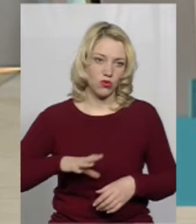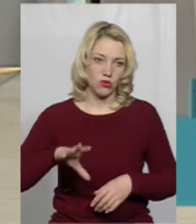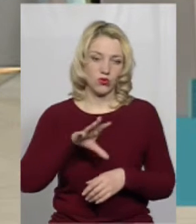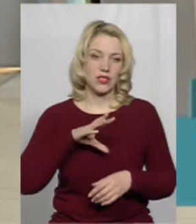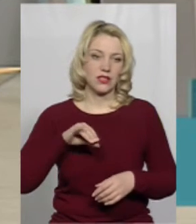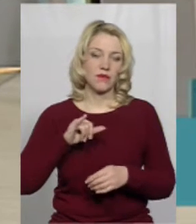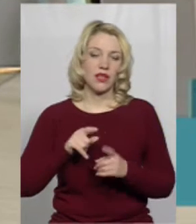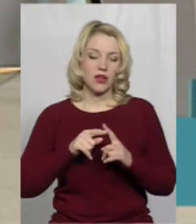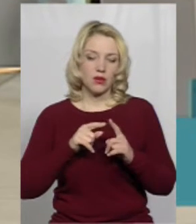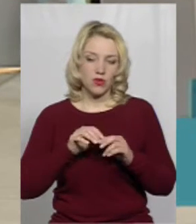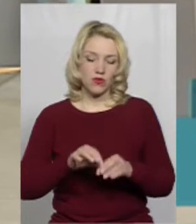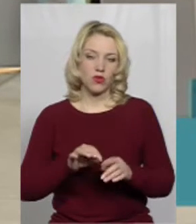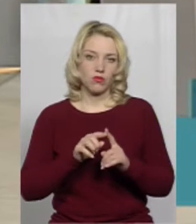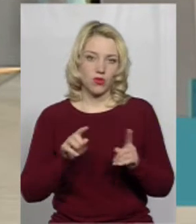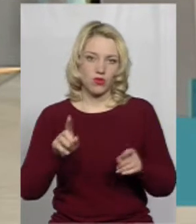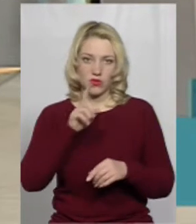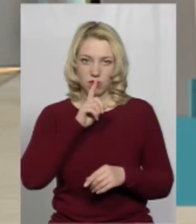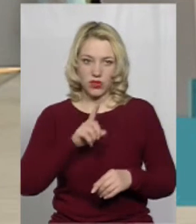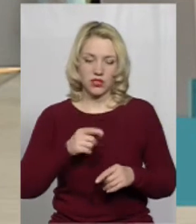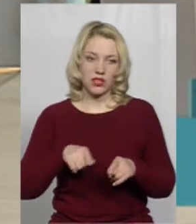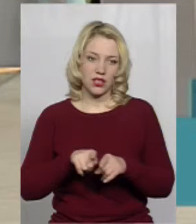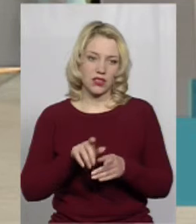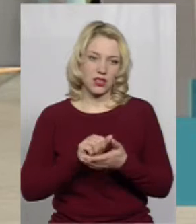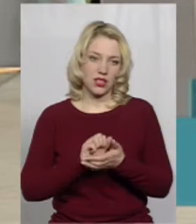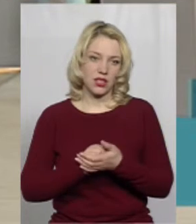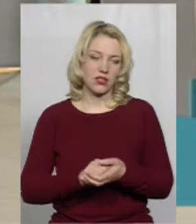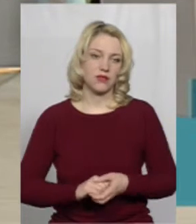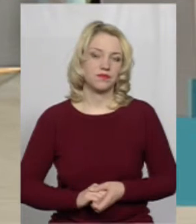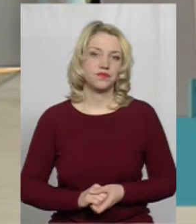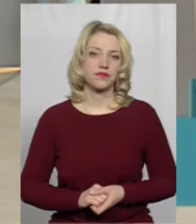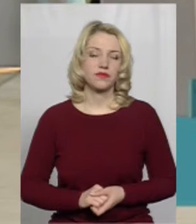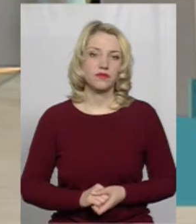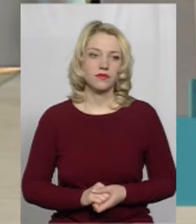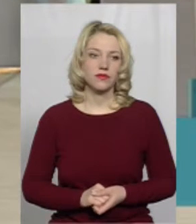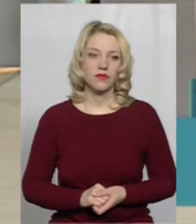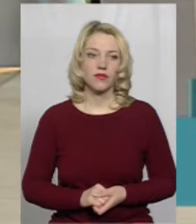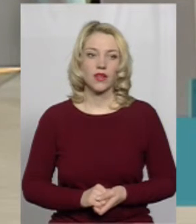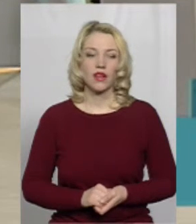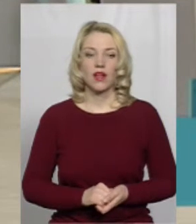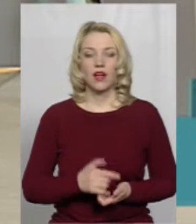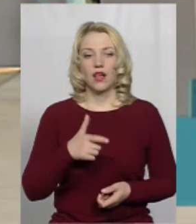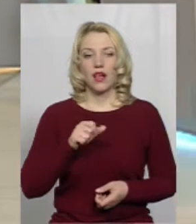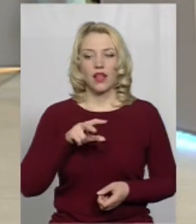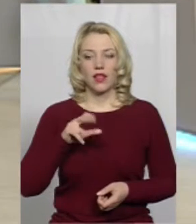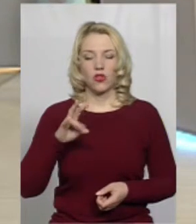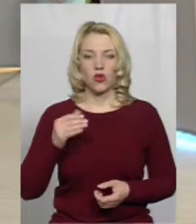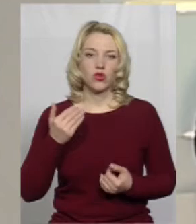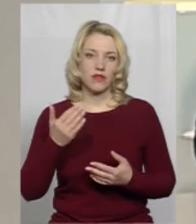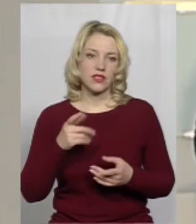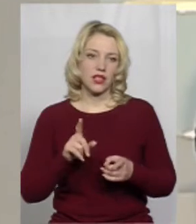проводимо впродовж місяця такі заняття по 2 години щотижня. Пані Галино, до вас тепер